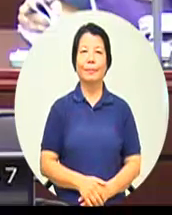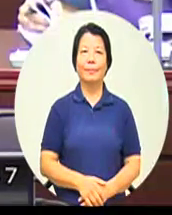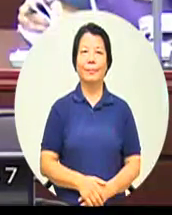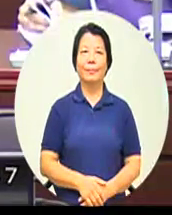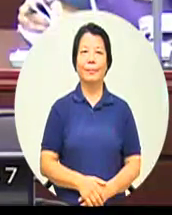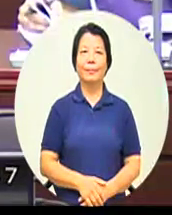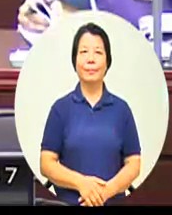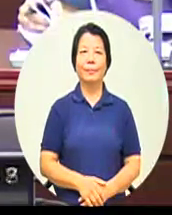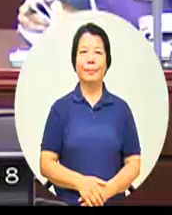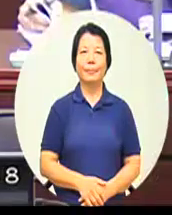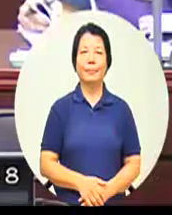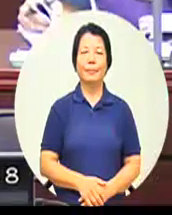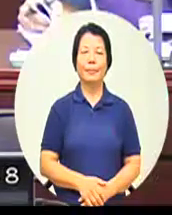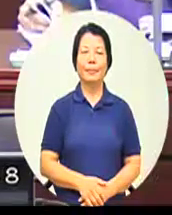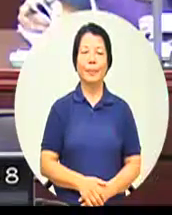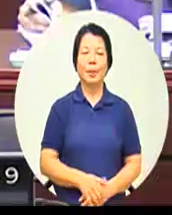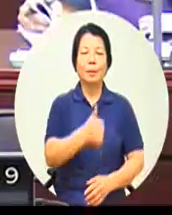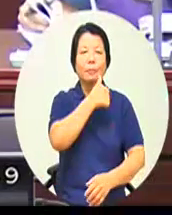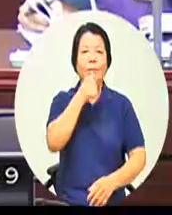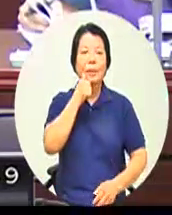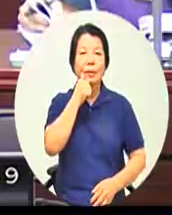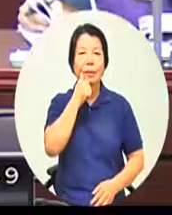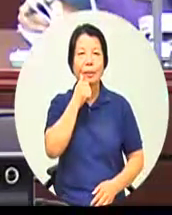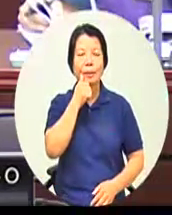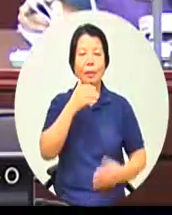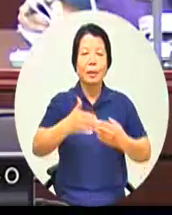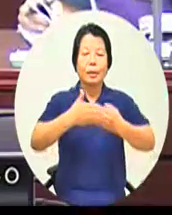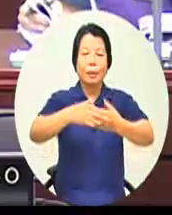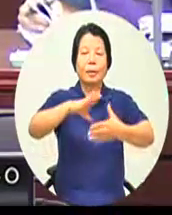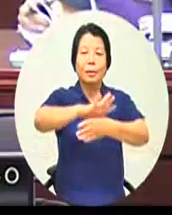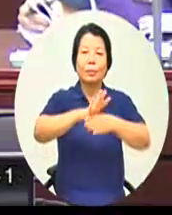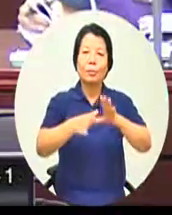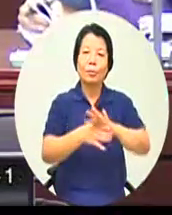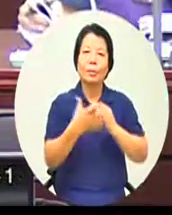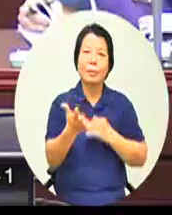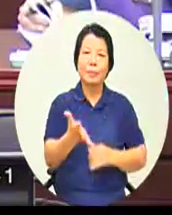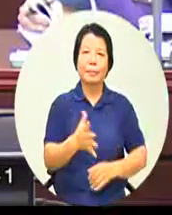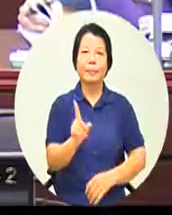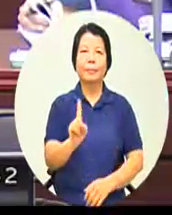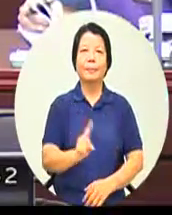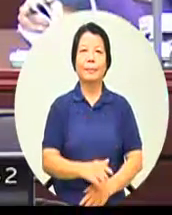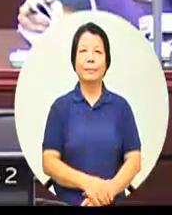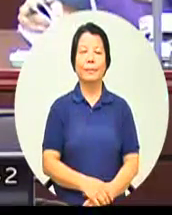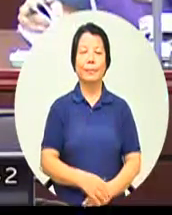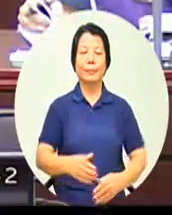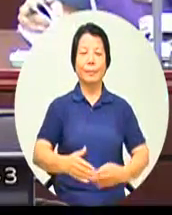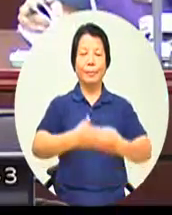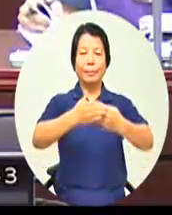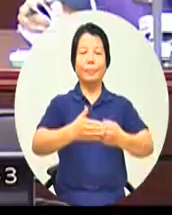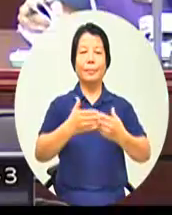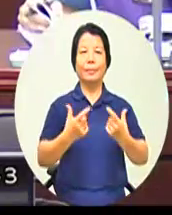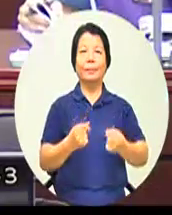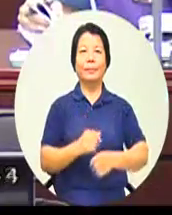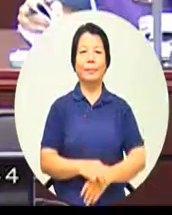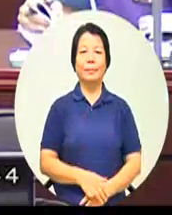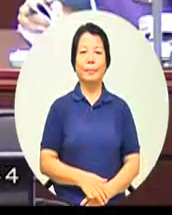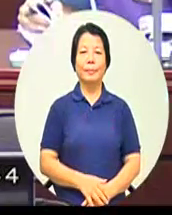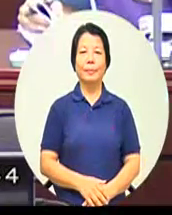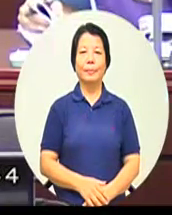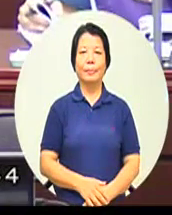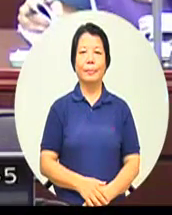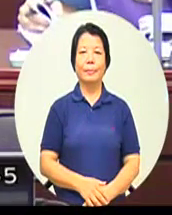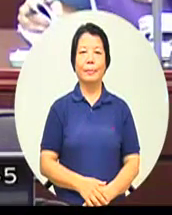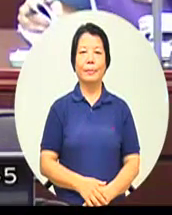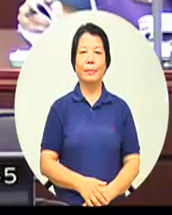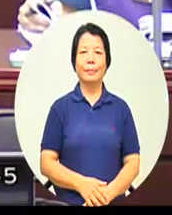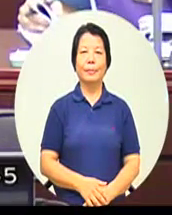？China。 啊，那翻译做汉文呢？英语翻译做汉文的做啥？ 中国。 什么呢 ？China，